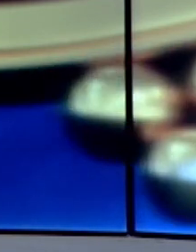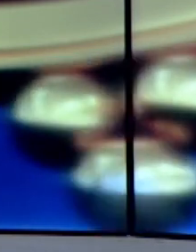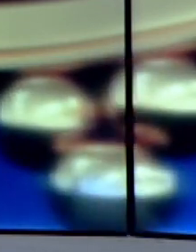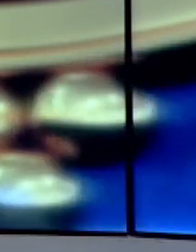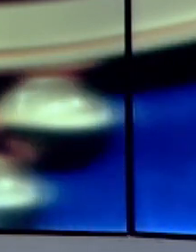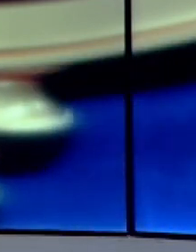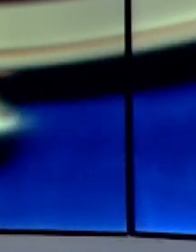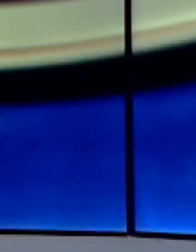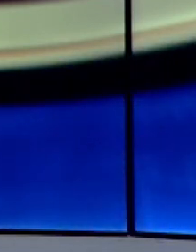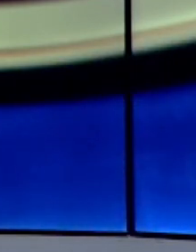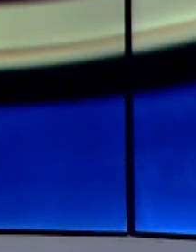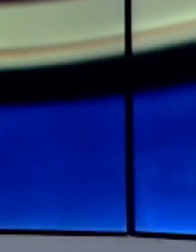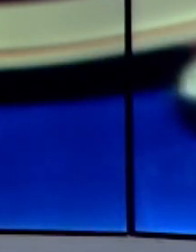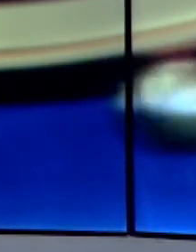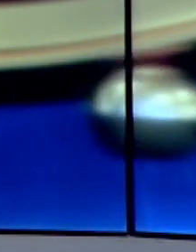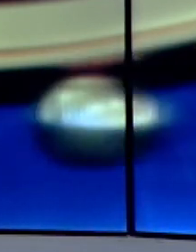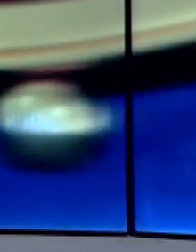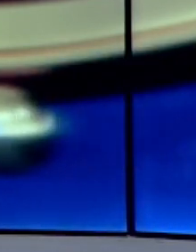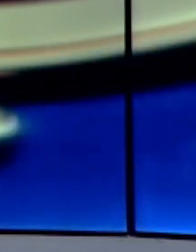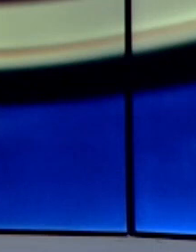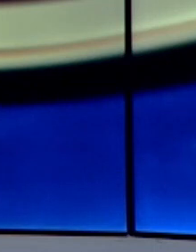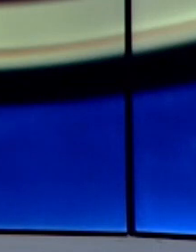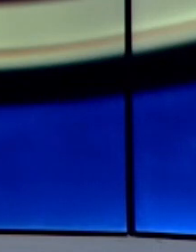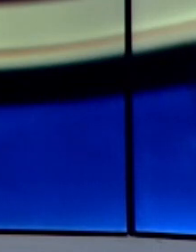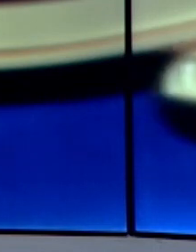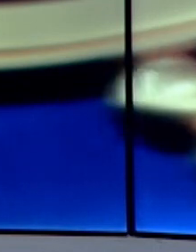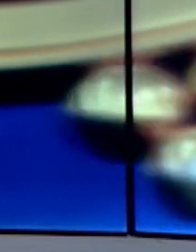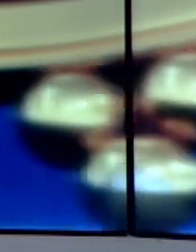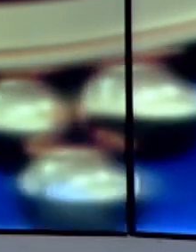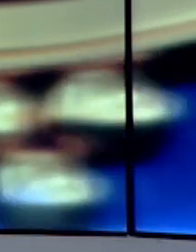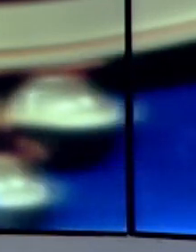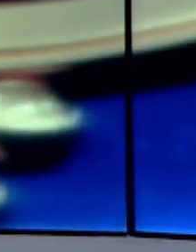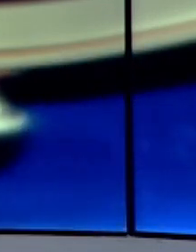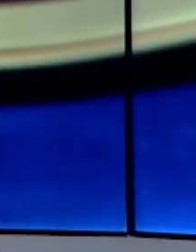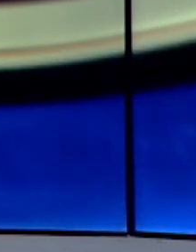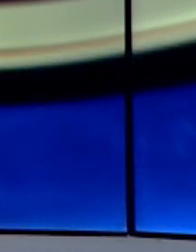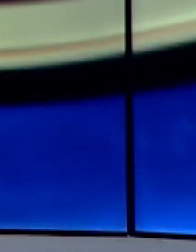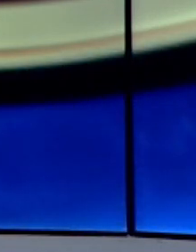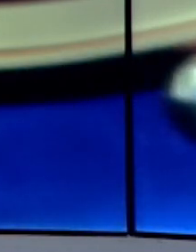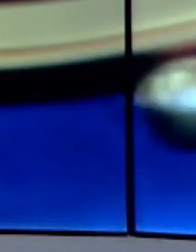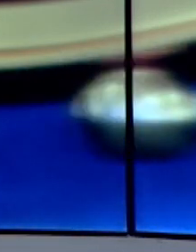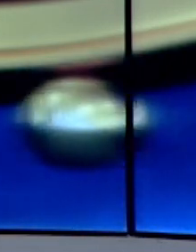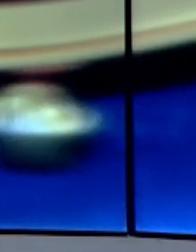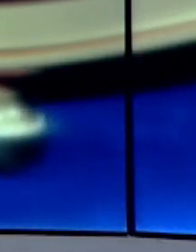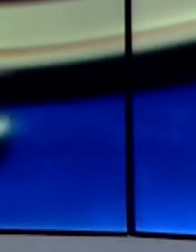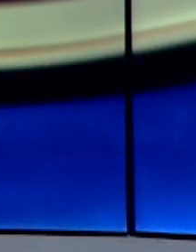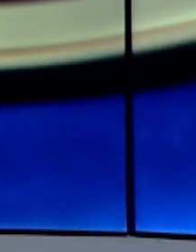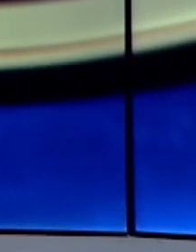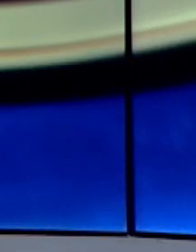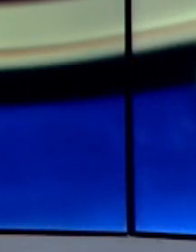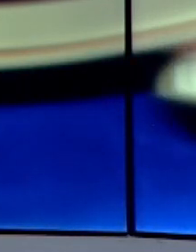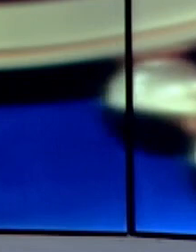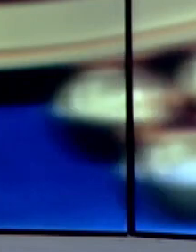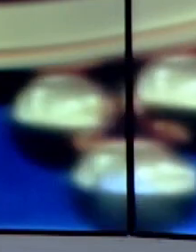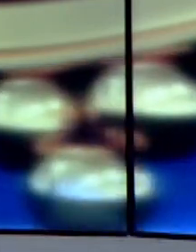илүүдэл буюу тархалт их байдаг юм. Дэлхийд жилд дунджаар 3 сая гаруй хүн жингийн илүүдэл буюу тархалтаас